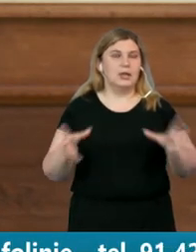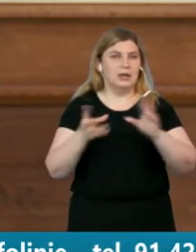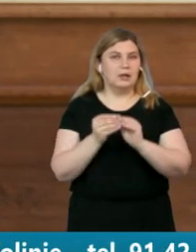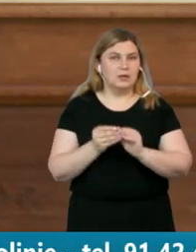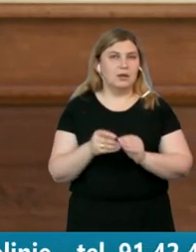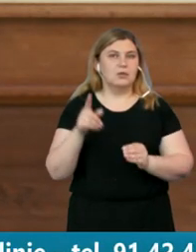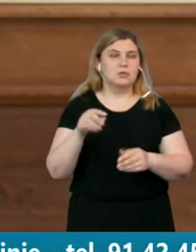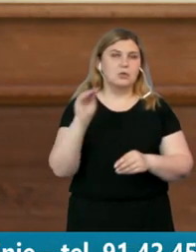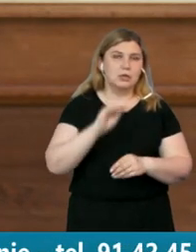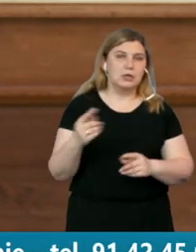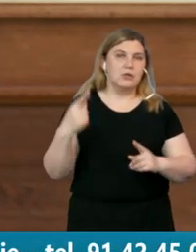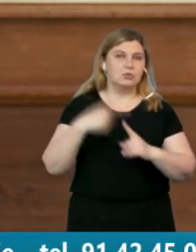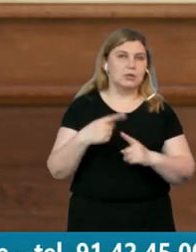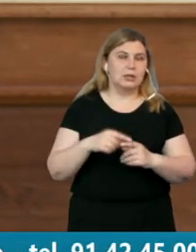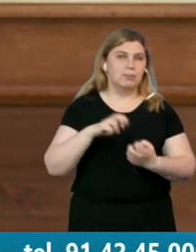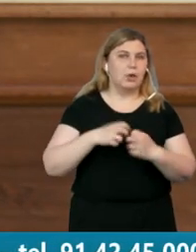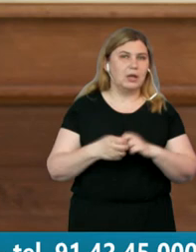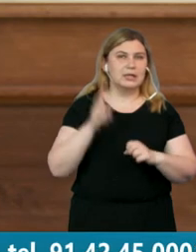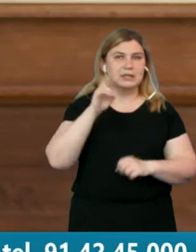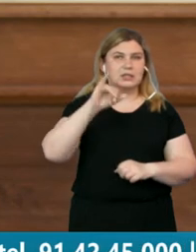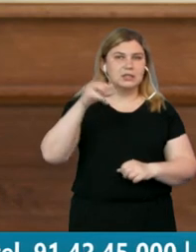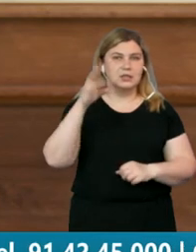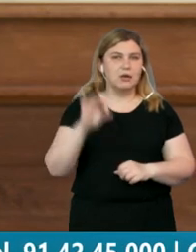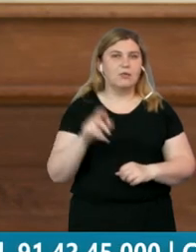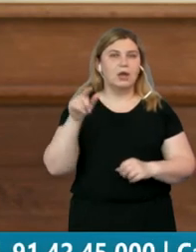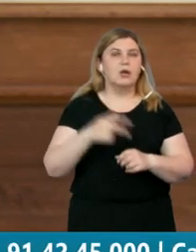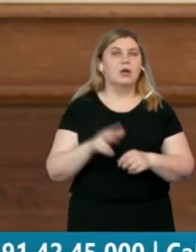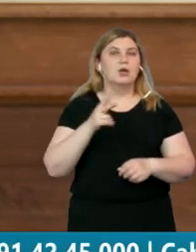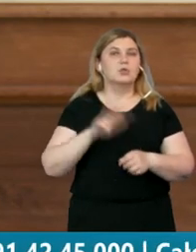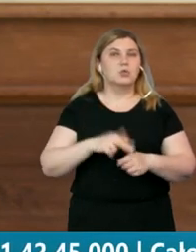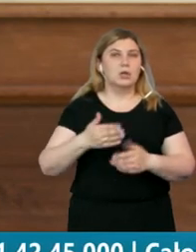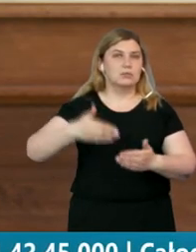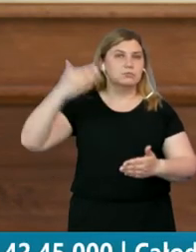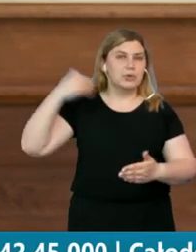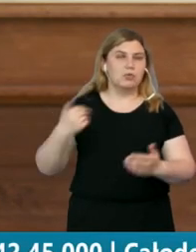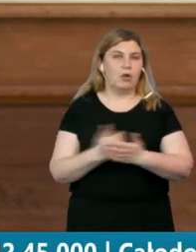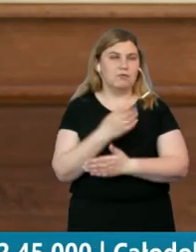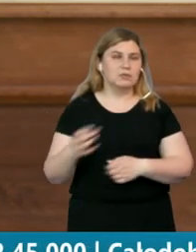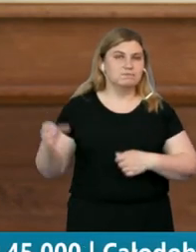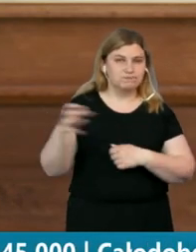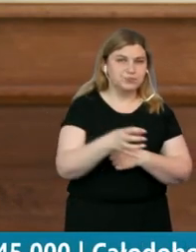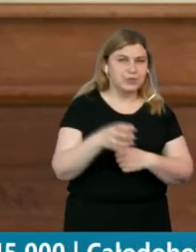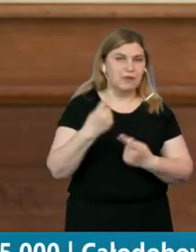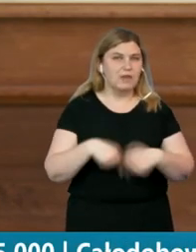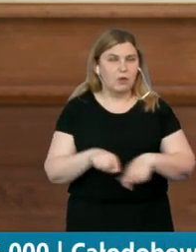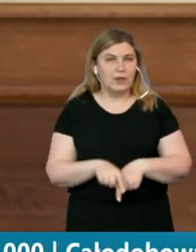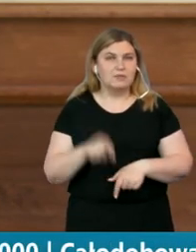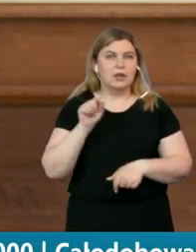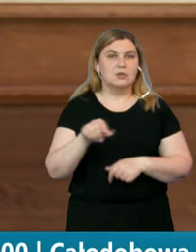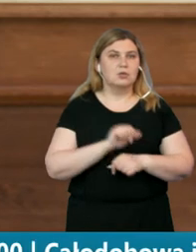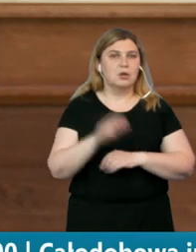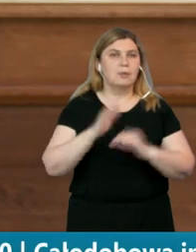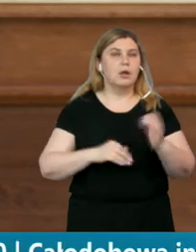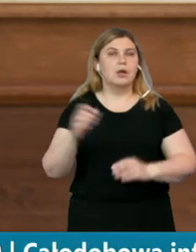Do tego nałożył się problem Kijewa i inwestycji, której zszedł poprzedni wykonawca, musiał być nowy wykonawca, więc to jest oczywiście inwestycja